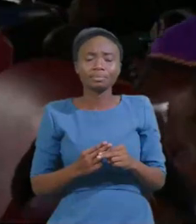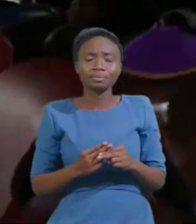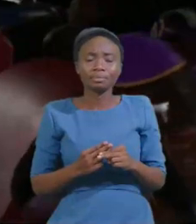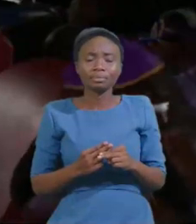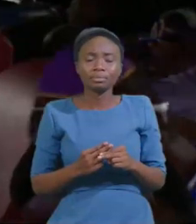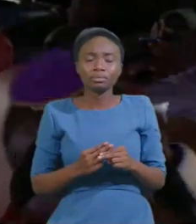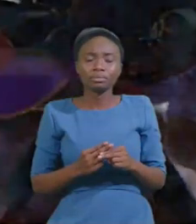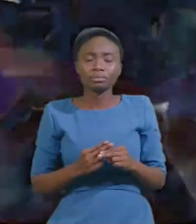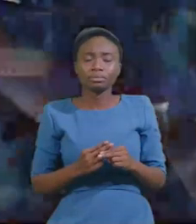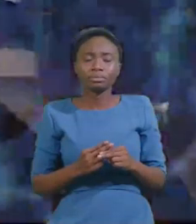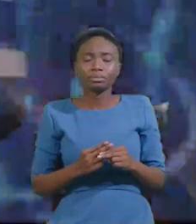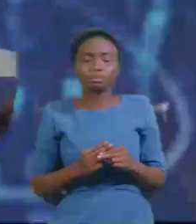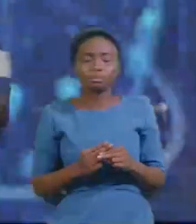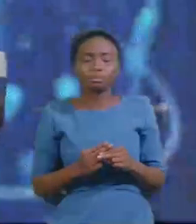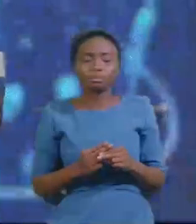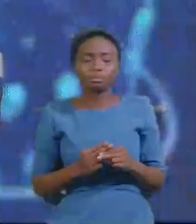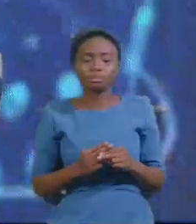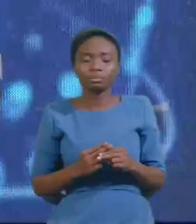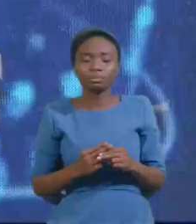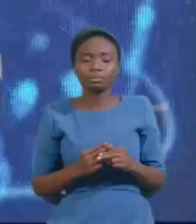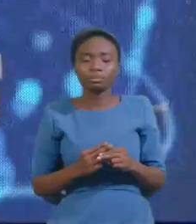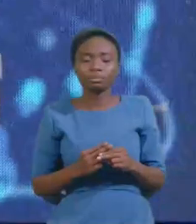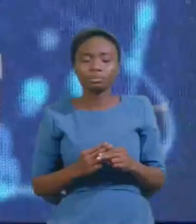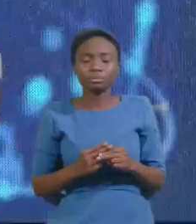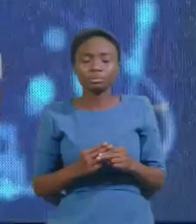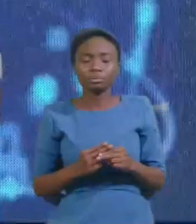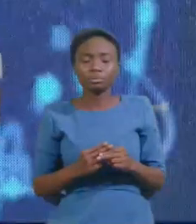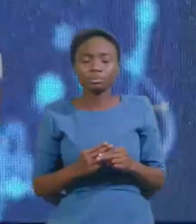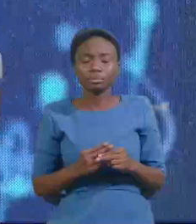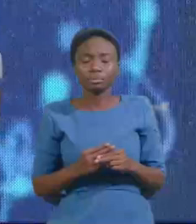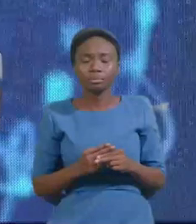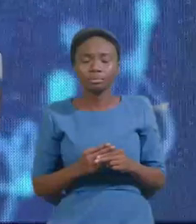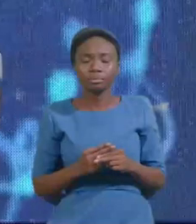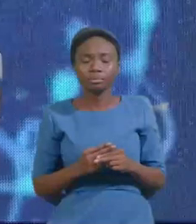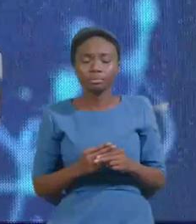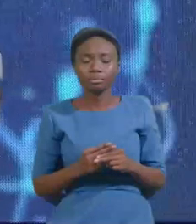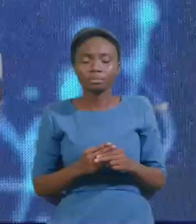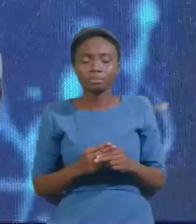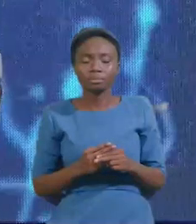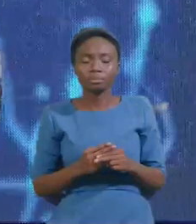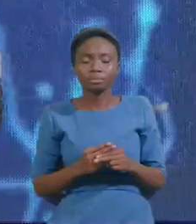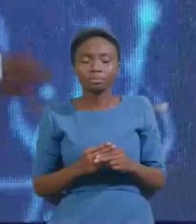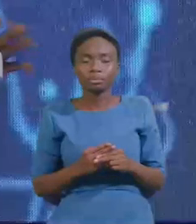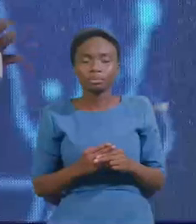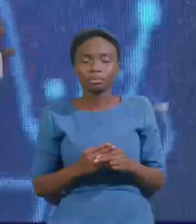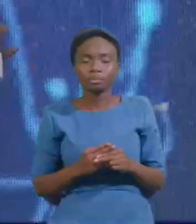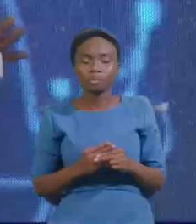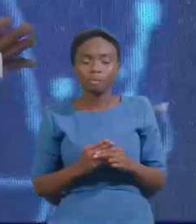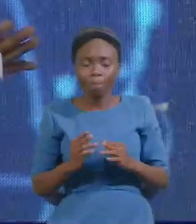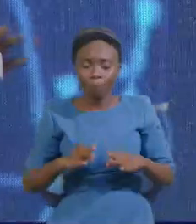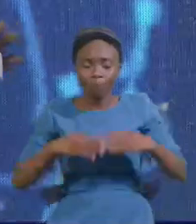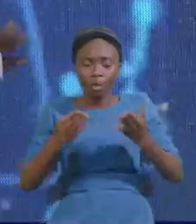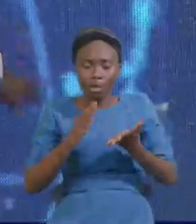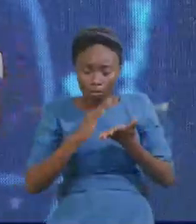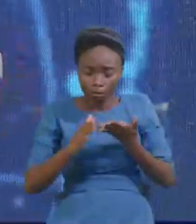Je prie que dans ton amour, dans ta miséricorde, dans ta compassion, pardonne tous les péchés au nom de Jésus.